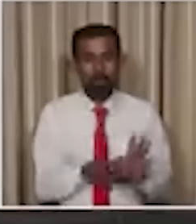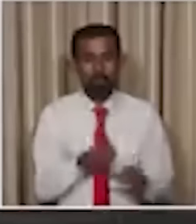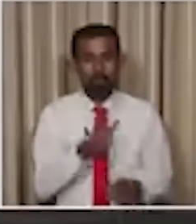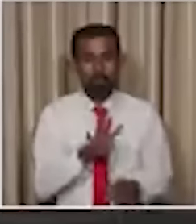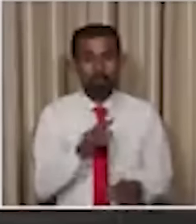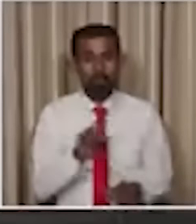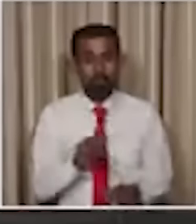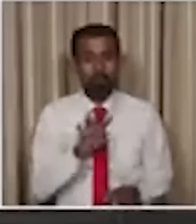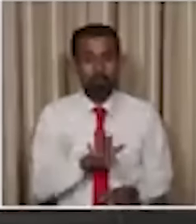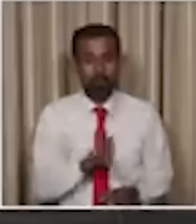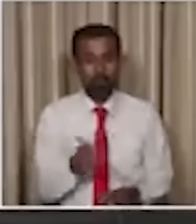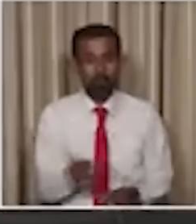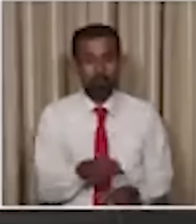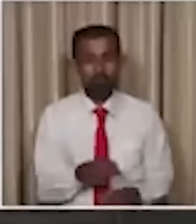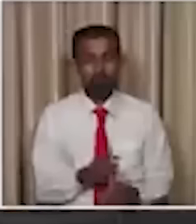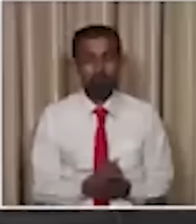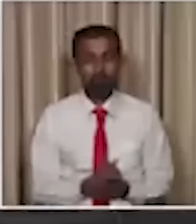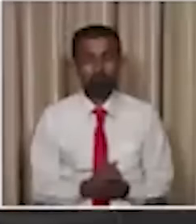2019/04 වන දින